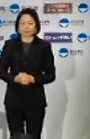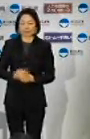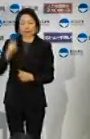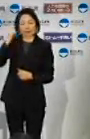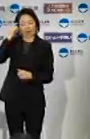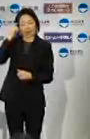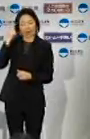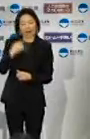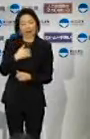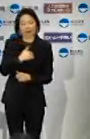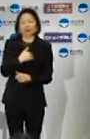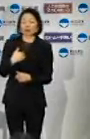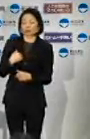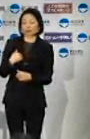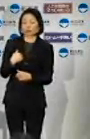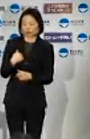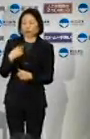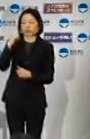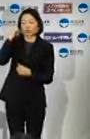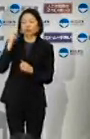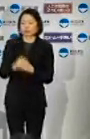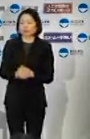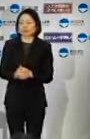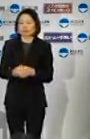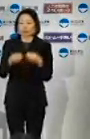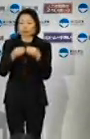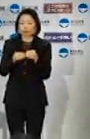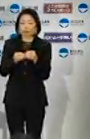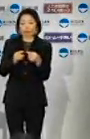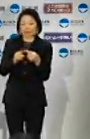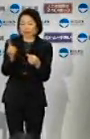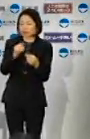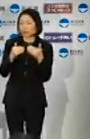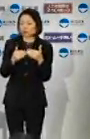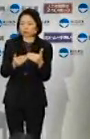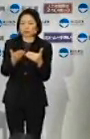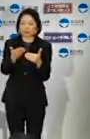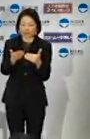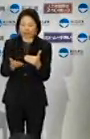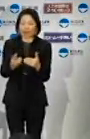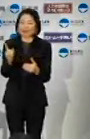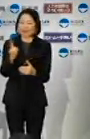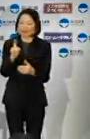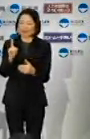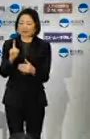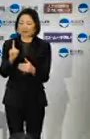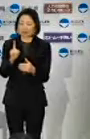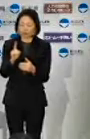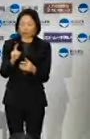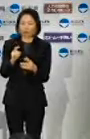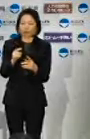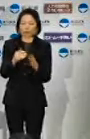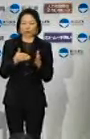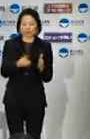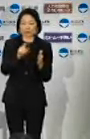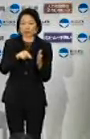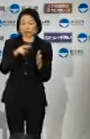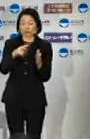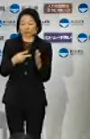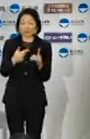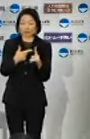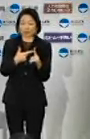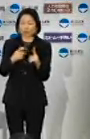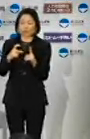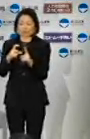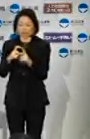考えられる世界としてはあり得ますよね。具体的にどう進むかとか、その何を道のりホールディングスさんが考えておられるかは